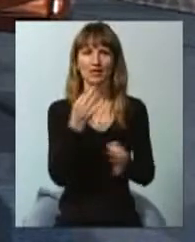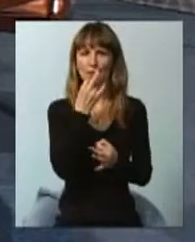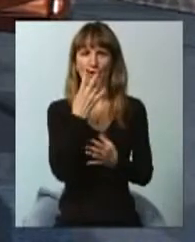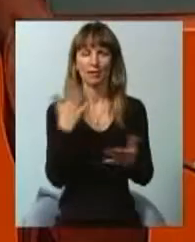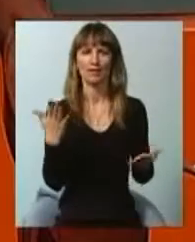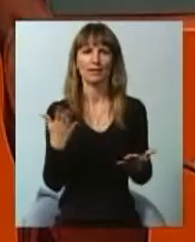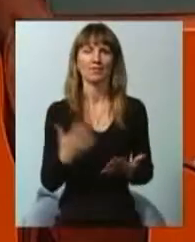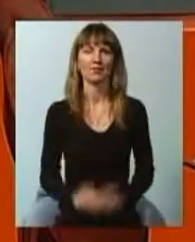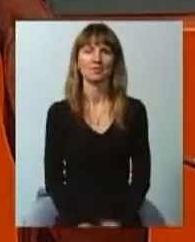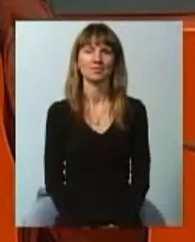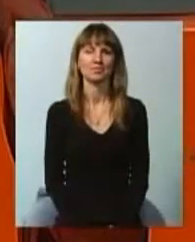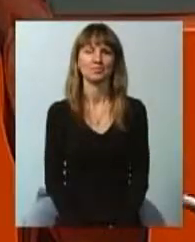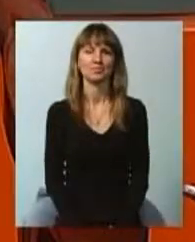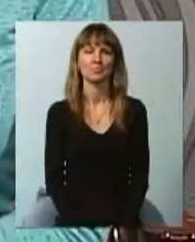ти.